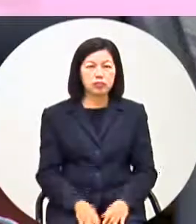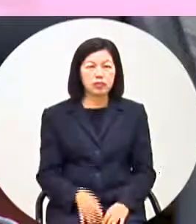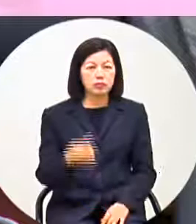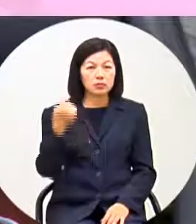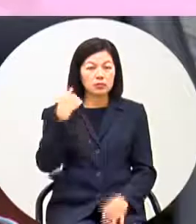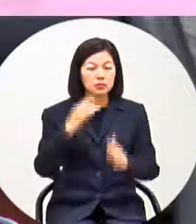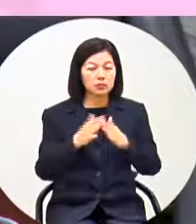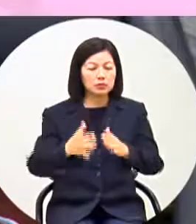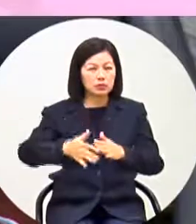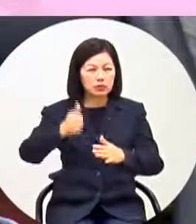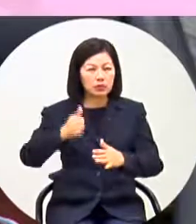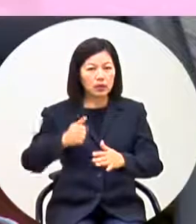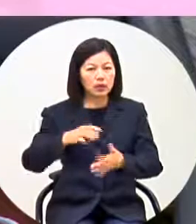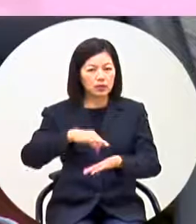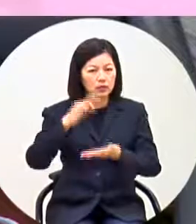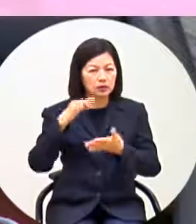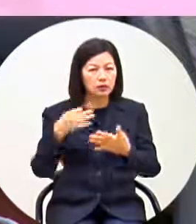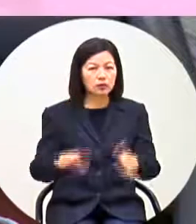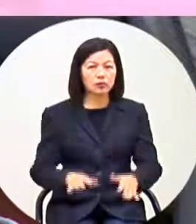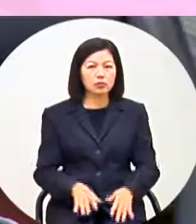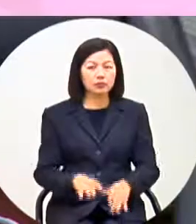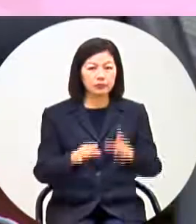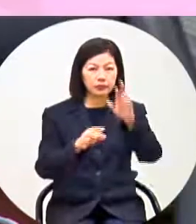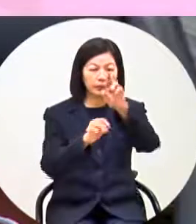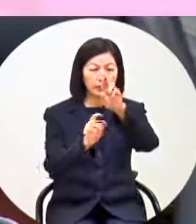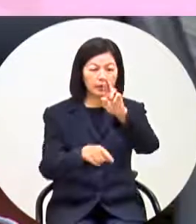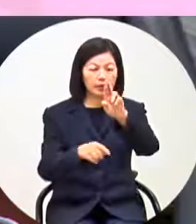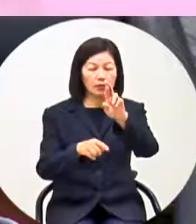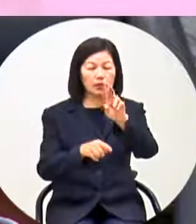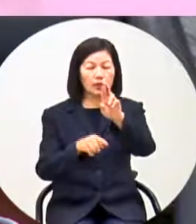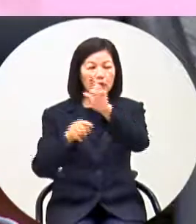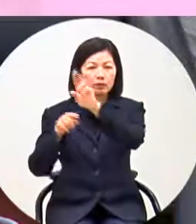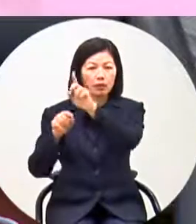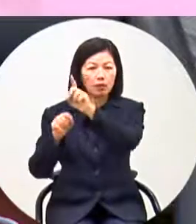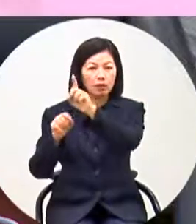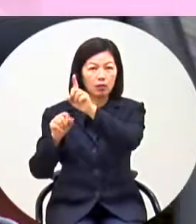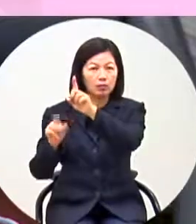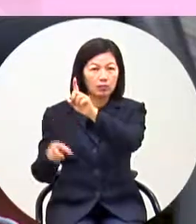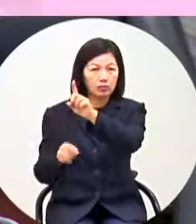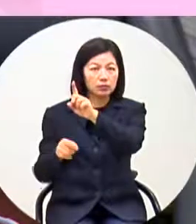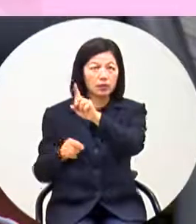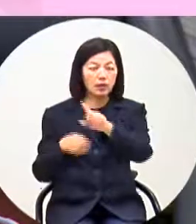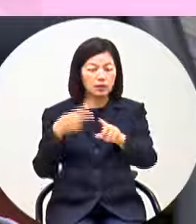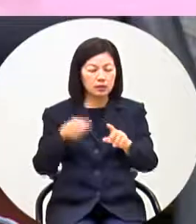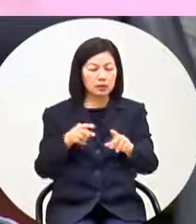12月到明年的2月大众交通免费搭乘的政策哦。